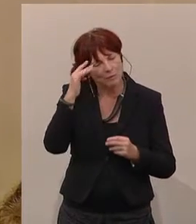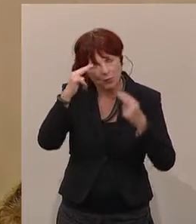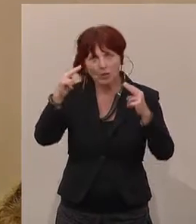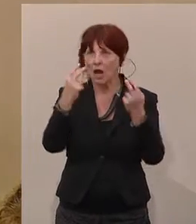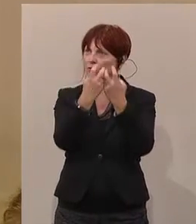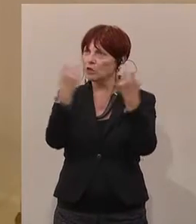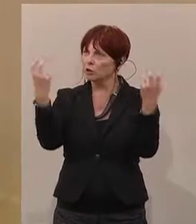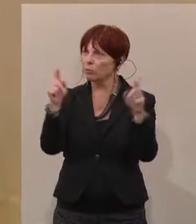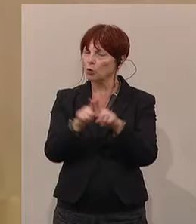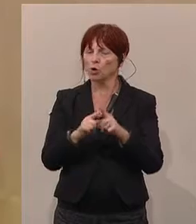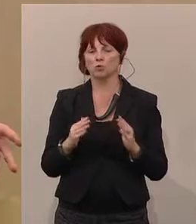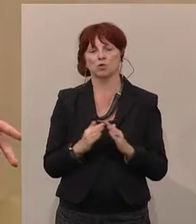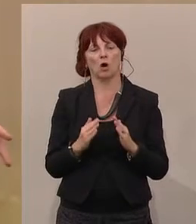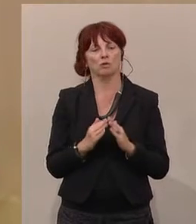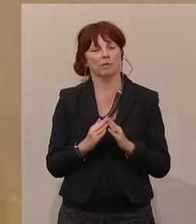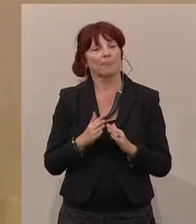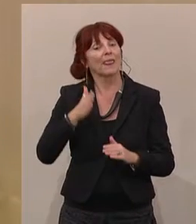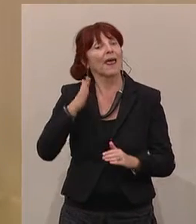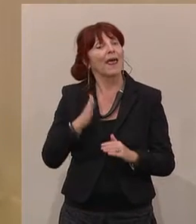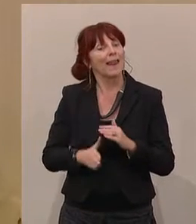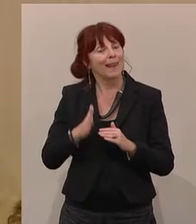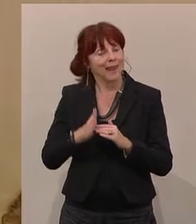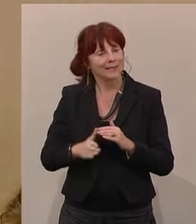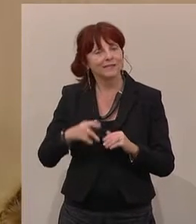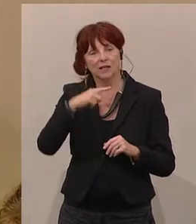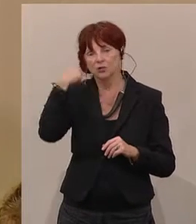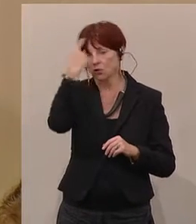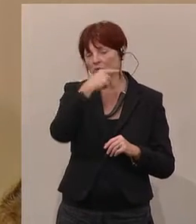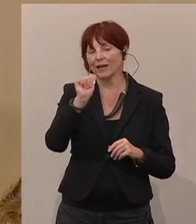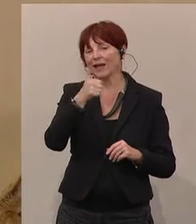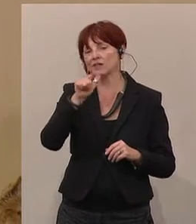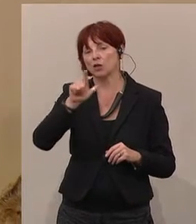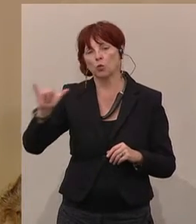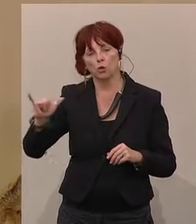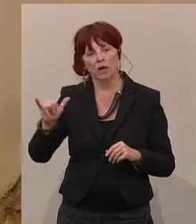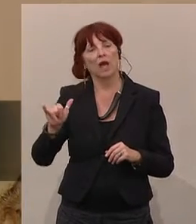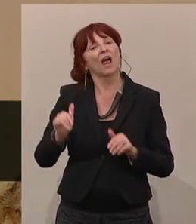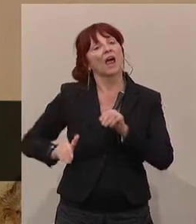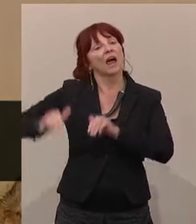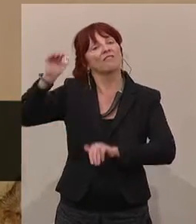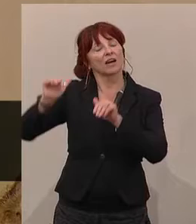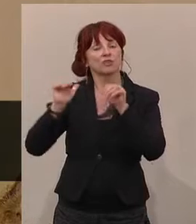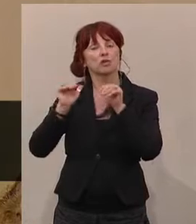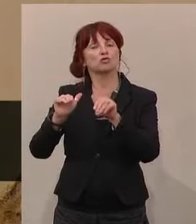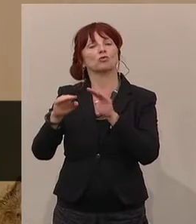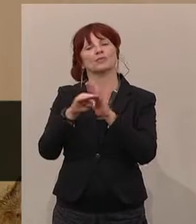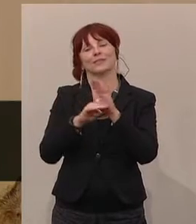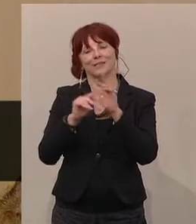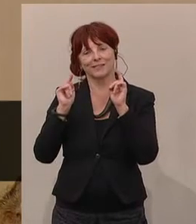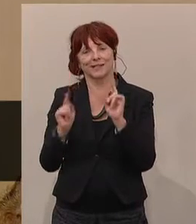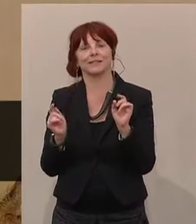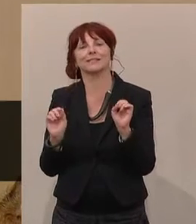letzten Sonntag, am 1. Juli, ist das Erwachsenenschutzgesetz in Kraft getreten. Das ist ein historischer Schritt